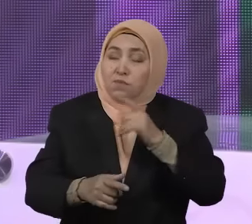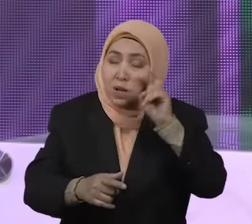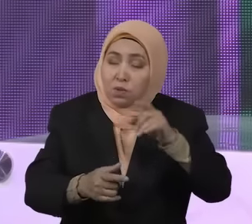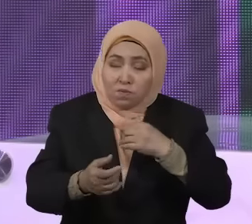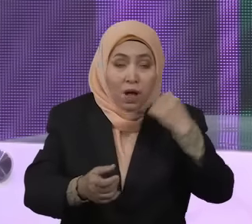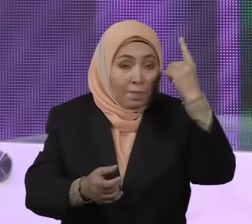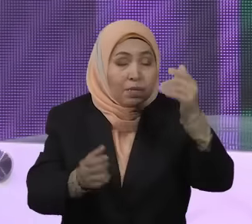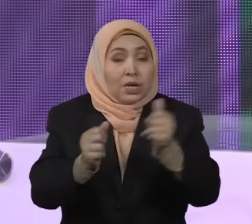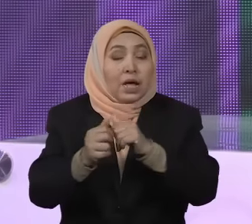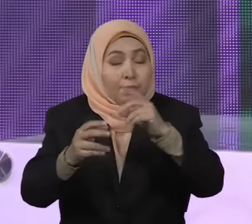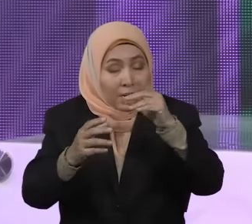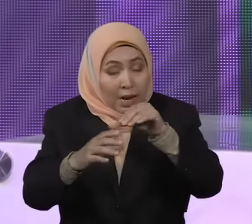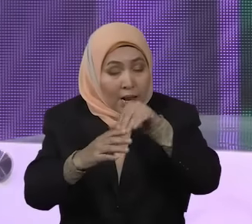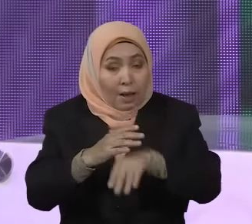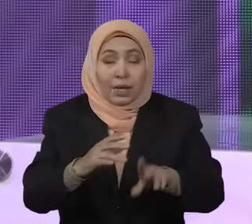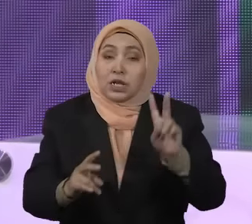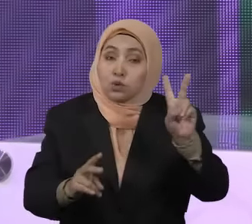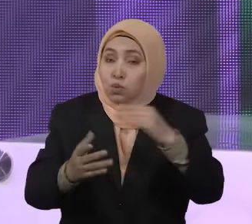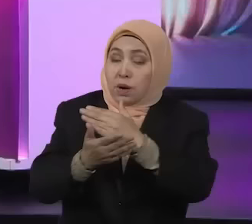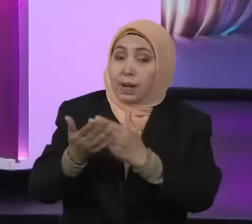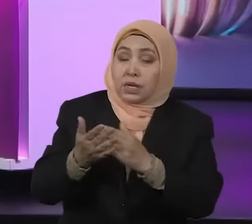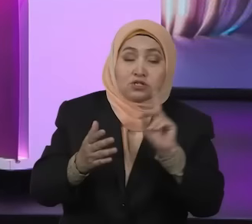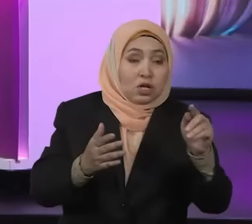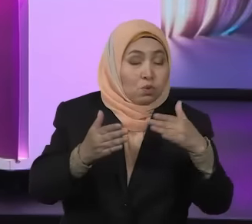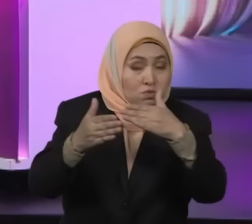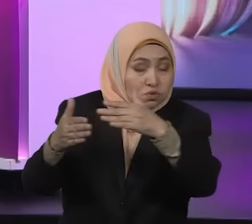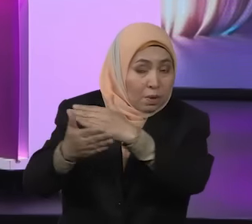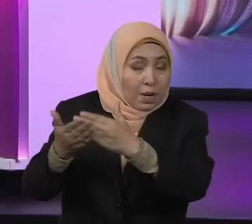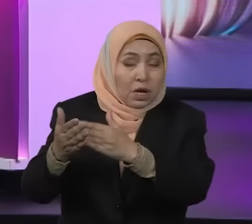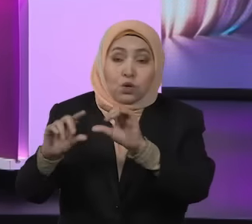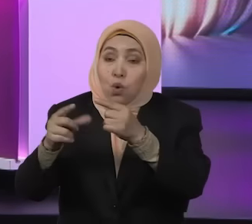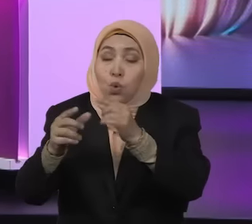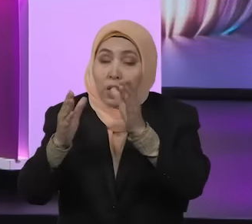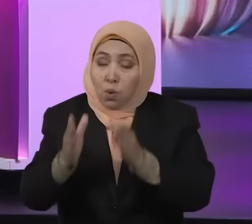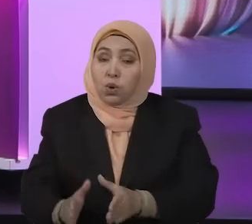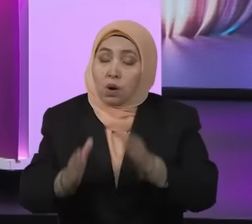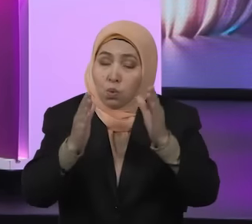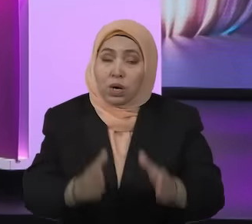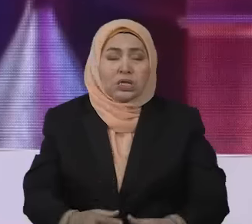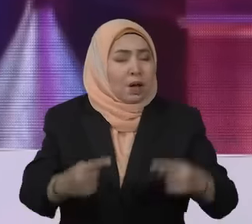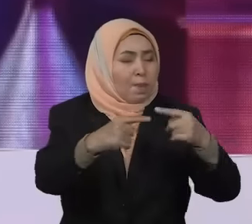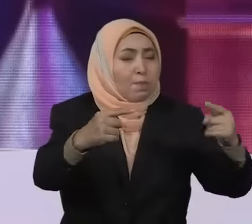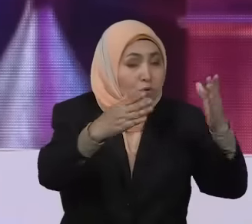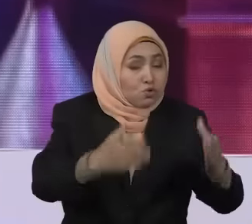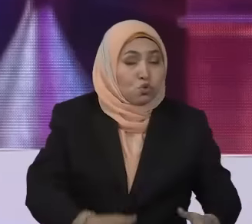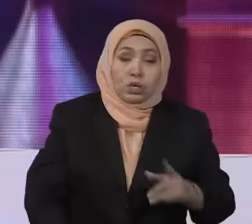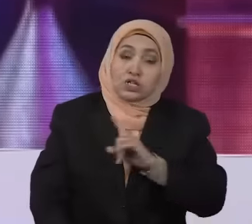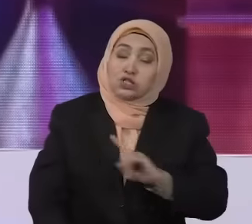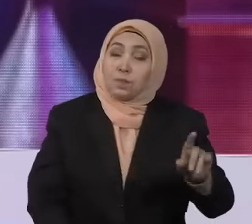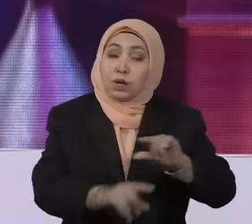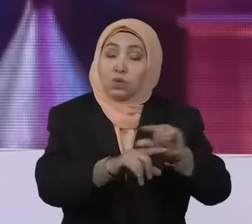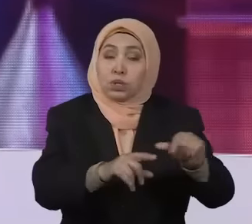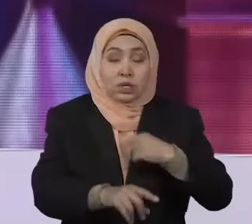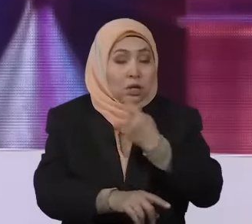sudah tentunya surah At-Taubah ini ada dua sudut saatnya. Satu sudut adalah golongan-golongan orang yang memang memusuhi Islam. Menggunakan